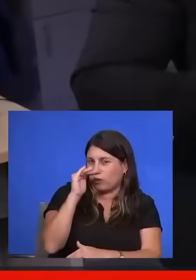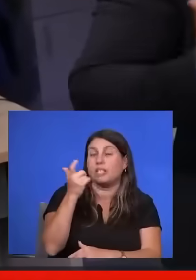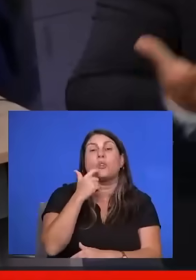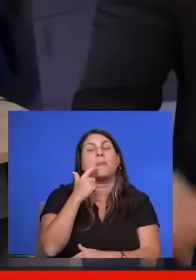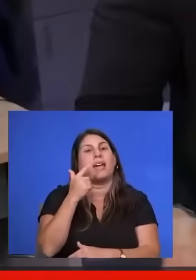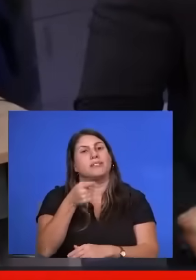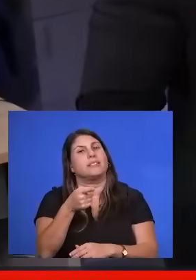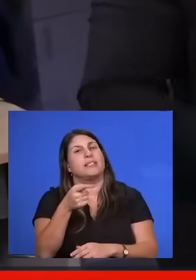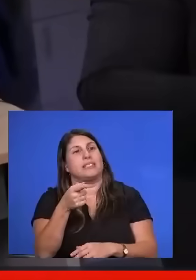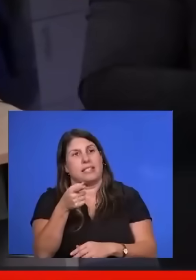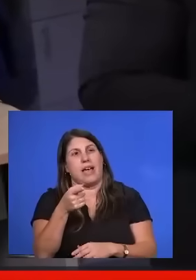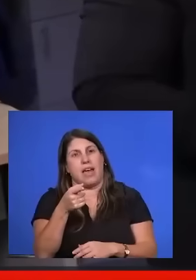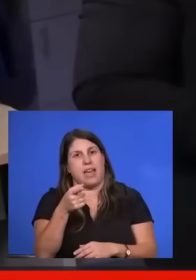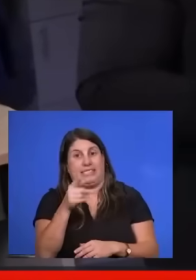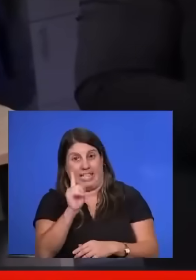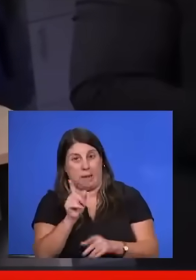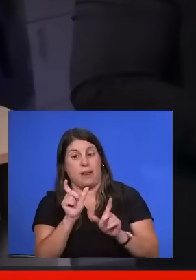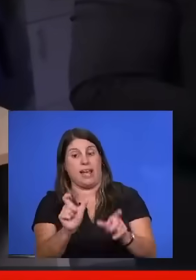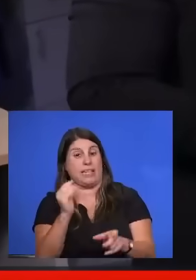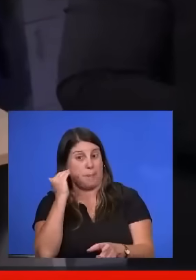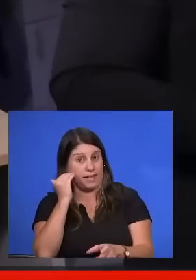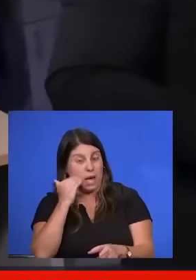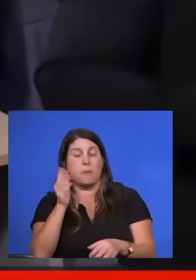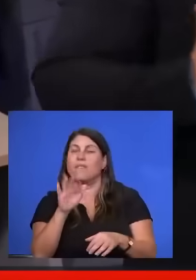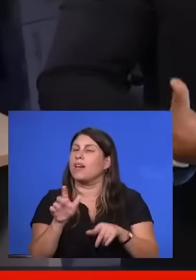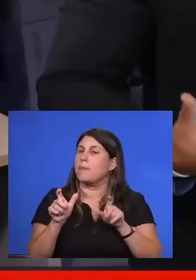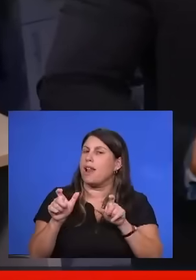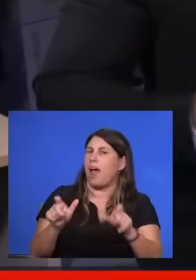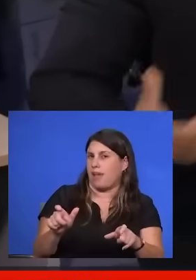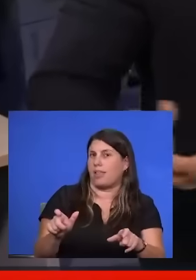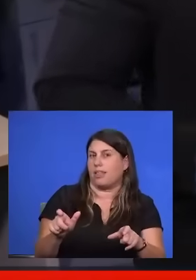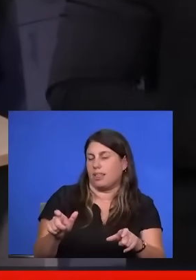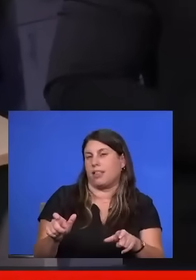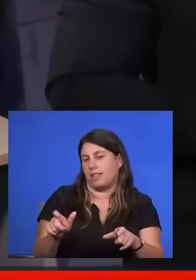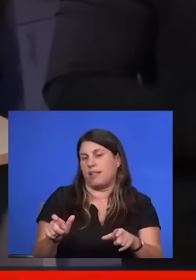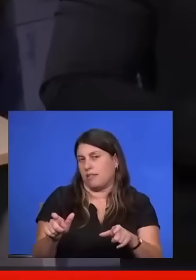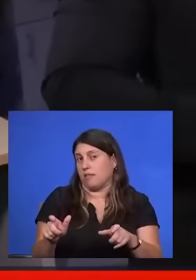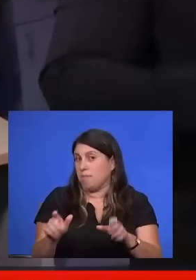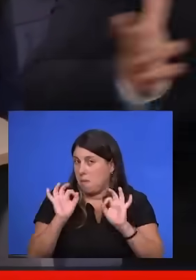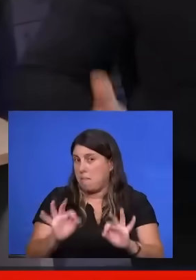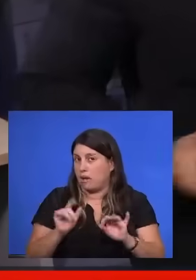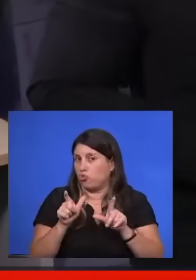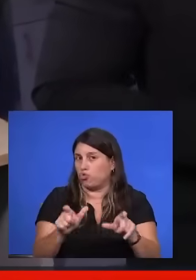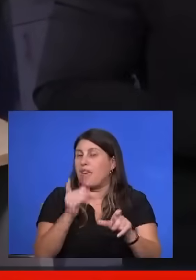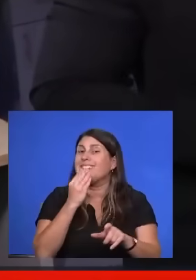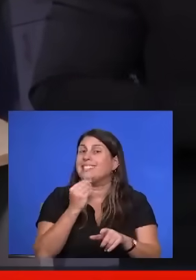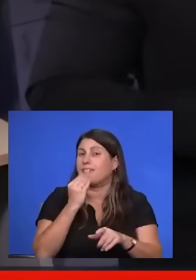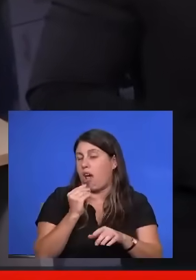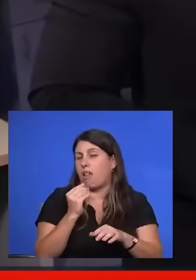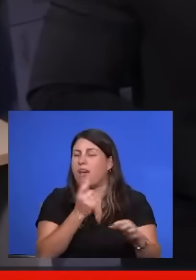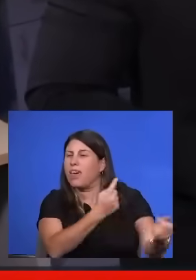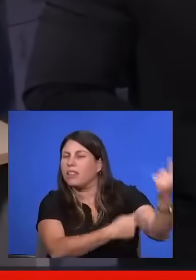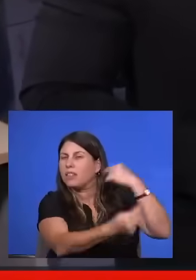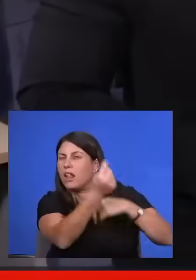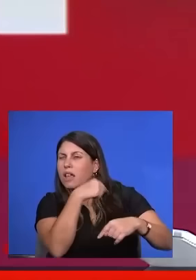אמורים להגן על האמריקנים אלא גם מגנים באופן אקטיבי על ישראל מפני טילים שהגיעו אליי מזירות